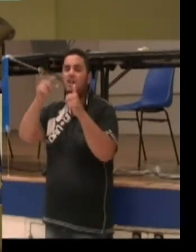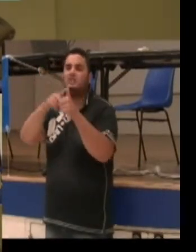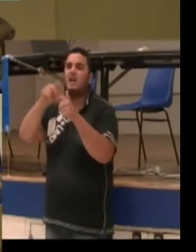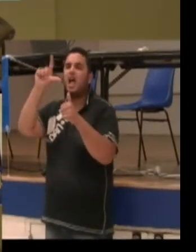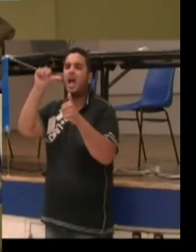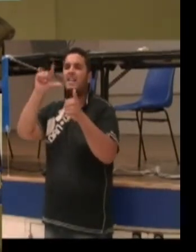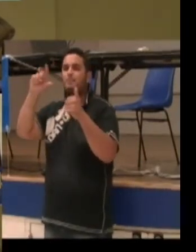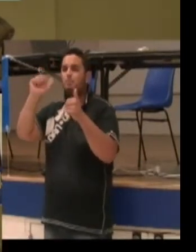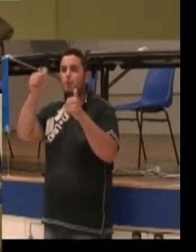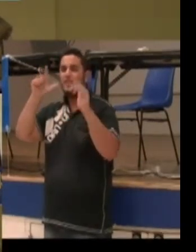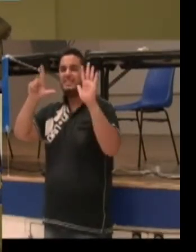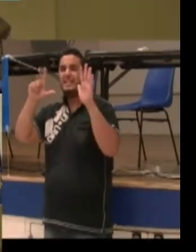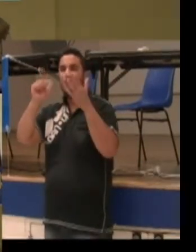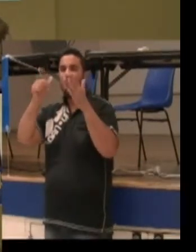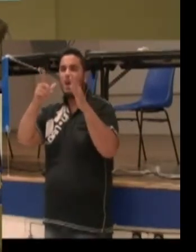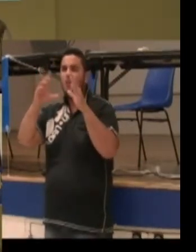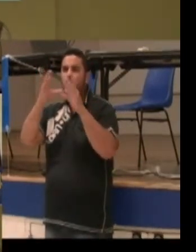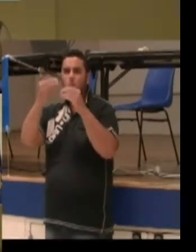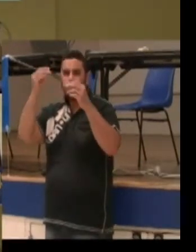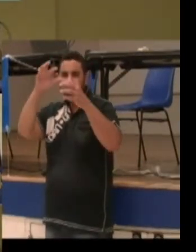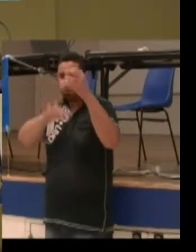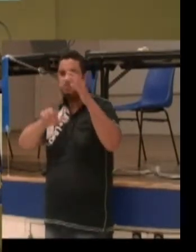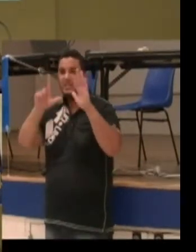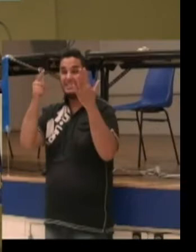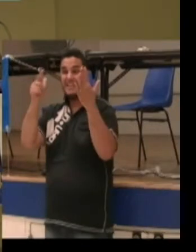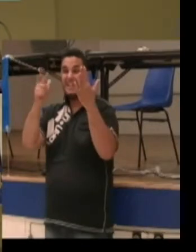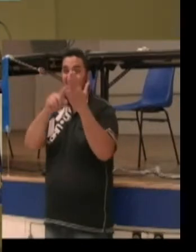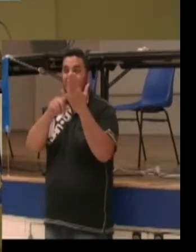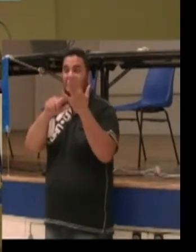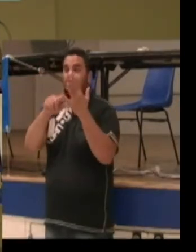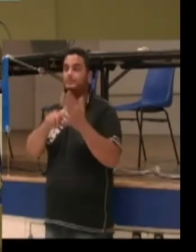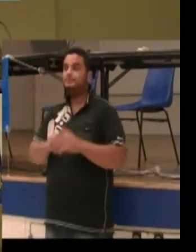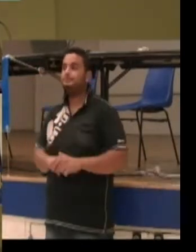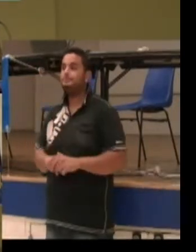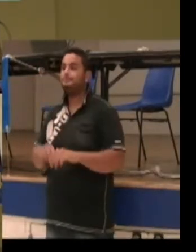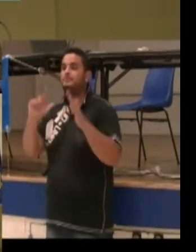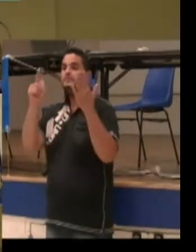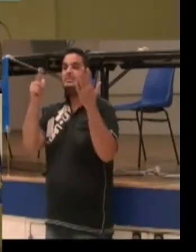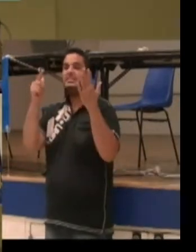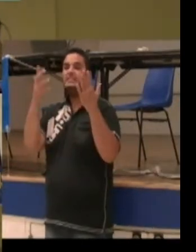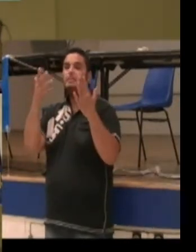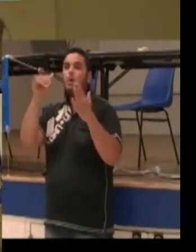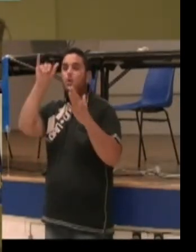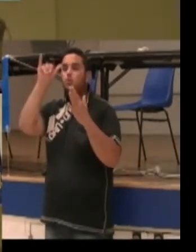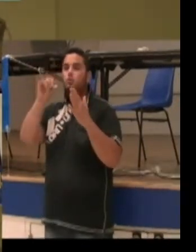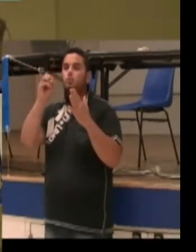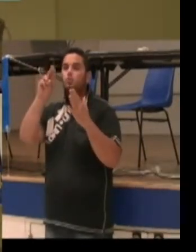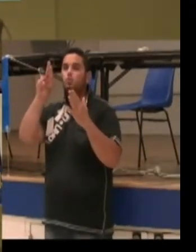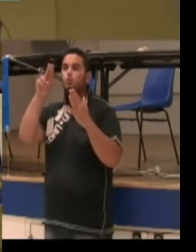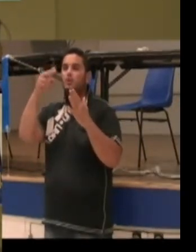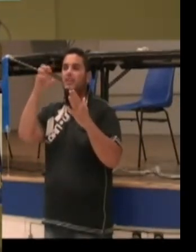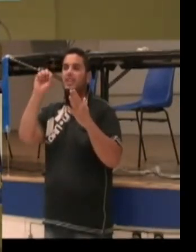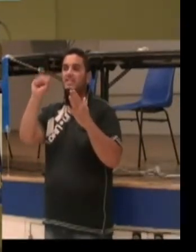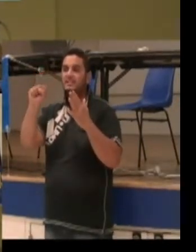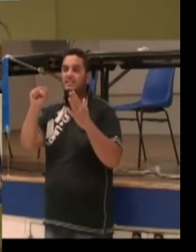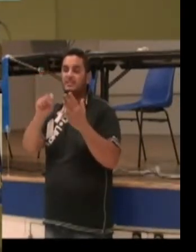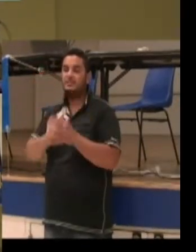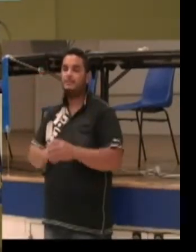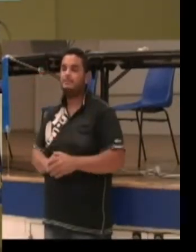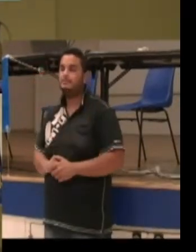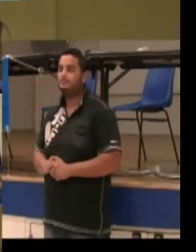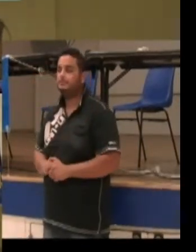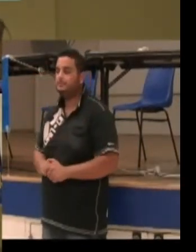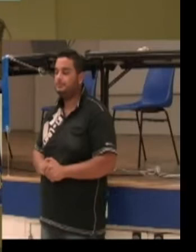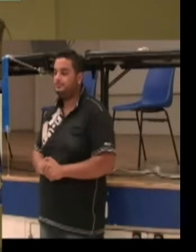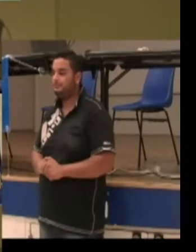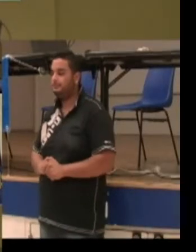Al-Ma'idah, Al-An'am, il y en a qui disent Al-A'raf, il y en a qui disent la septième c'est Surat Yunus. Ok. Les plus de 100 ayats, c'est à la place des